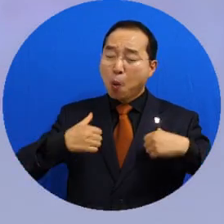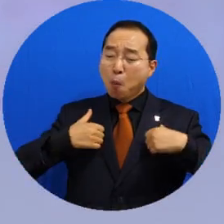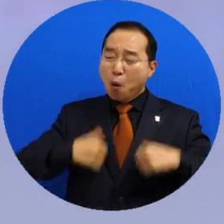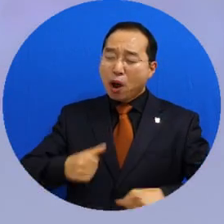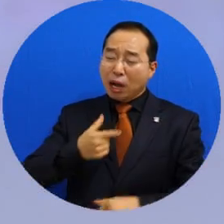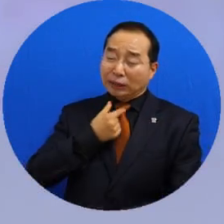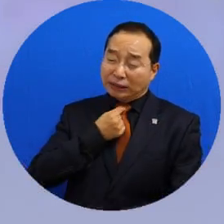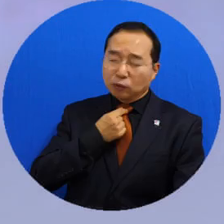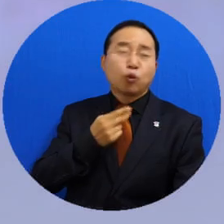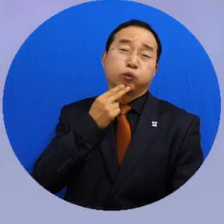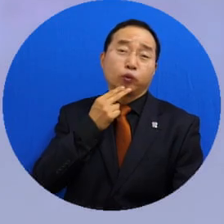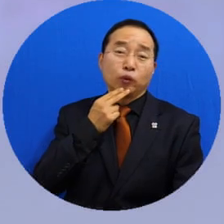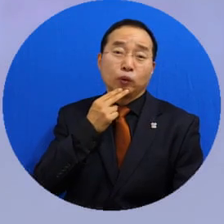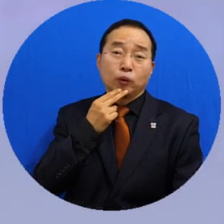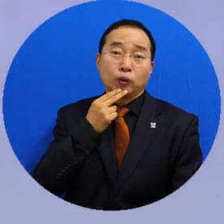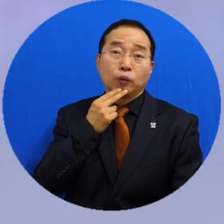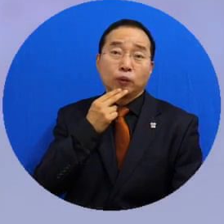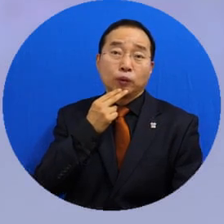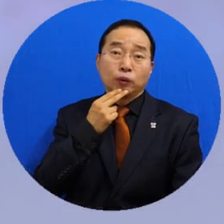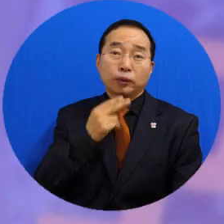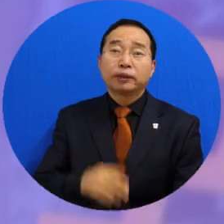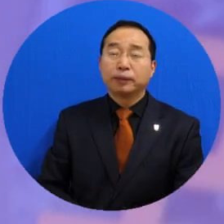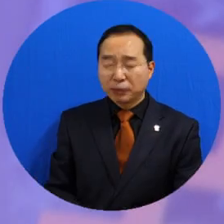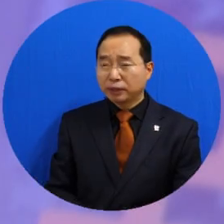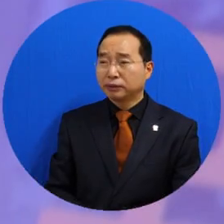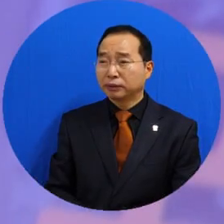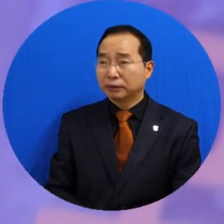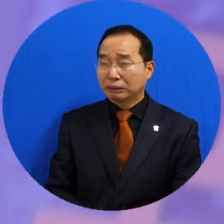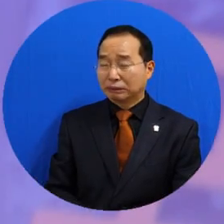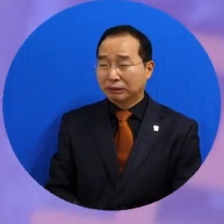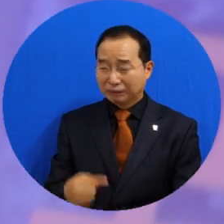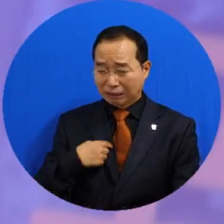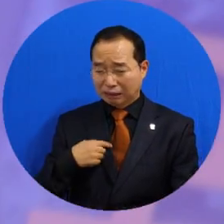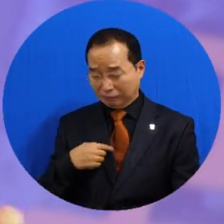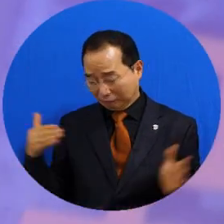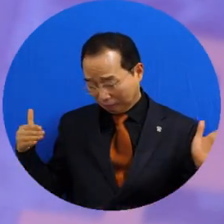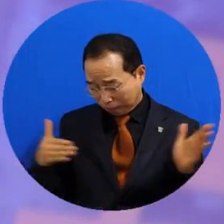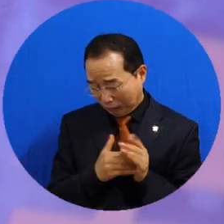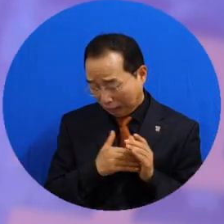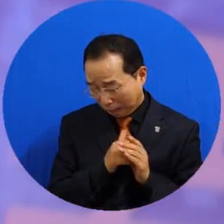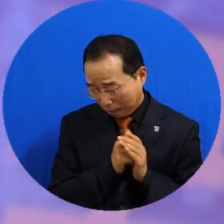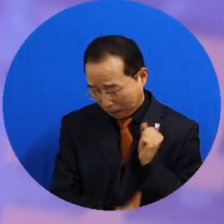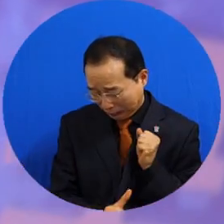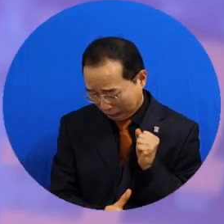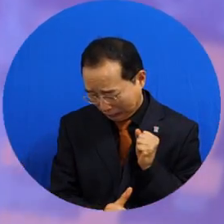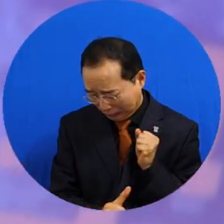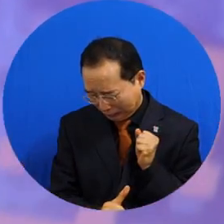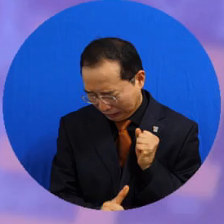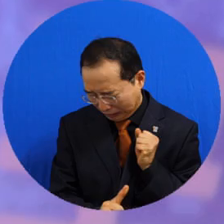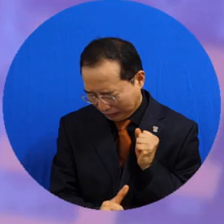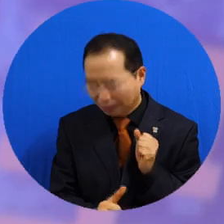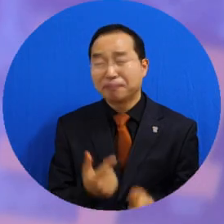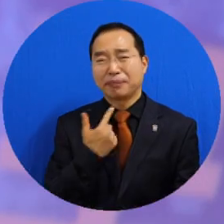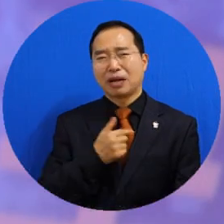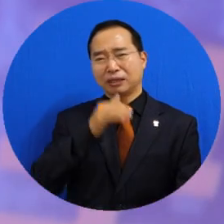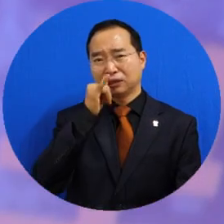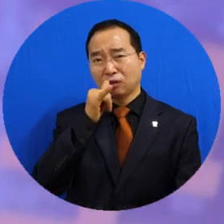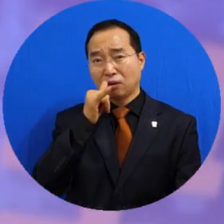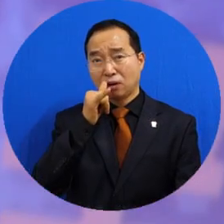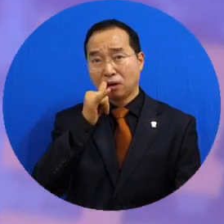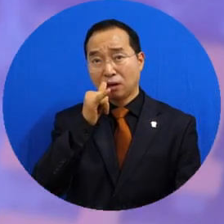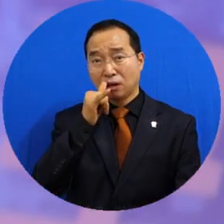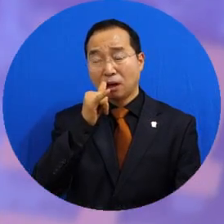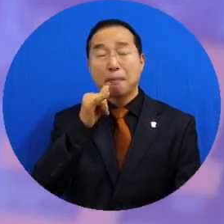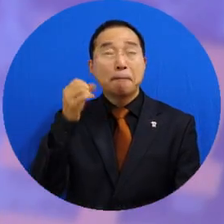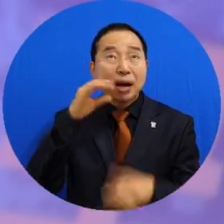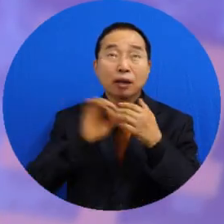저는 벼랑 끝으로 우선 떨어졌거든요. 그러니까 떨어지면서 낙하산을 필 궁리를 한 거기 때문에, 왜냐면 낙하산을 피지